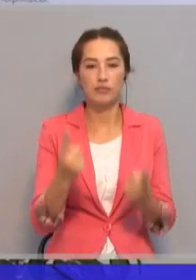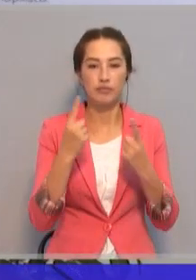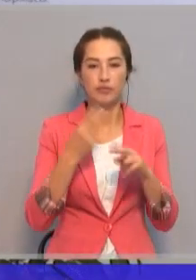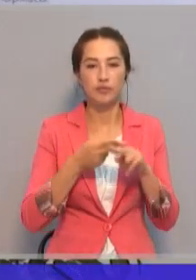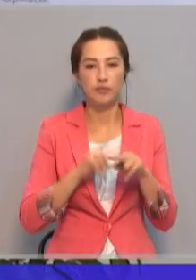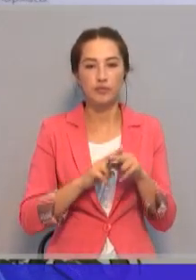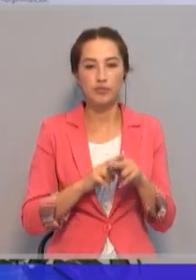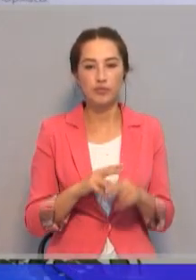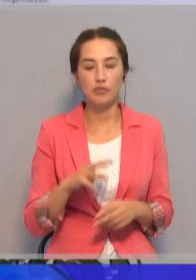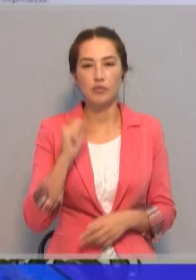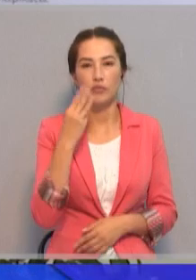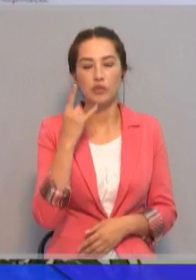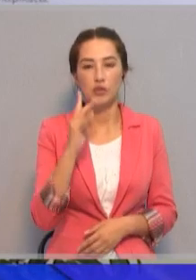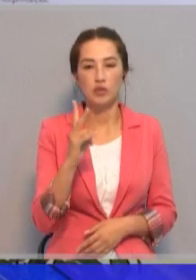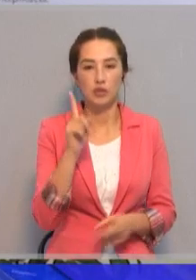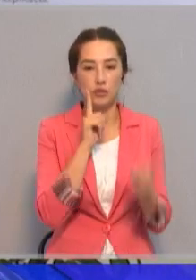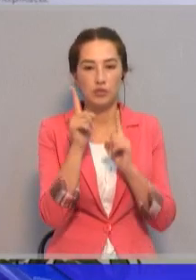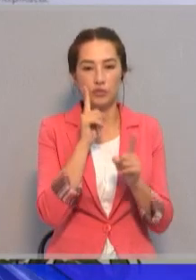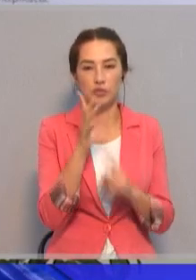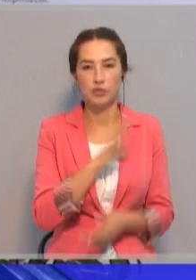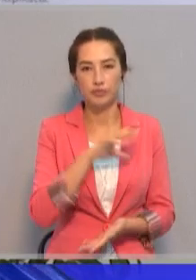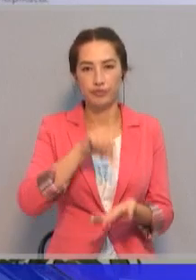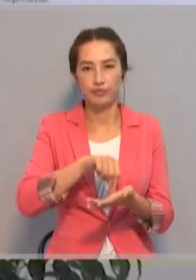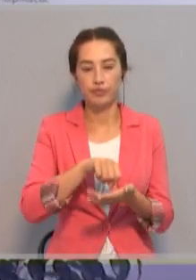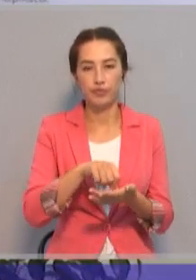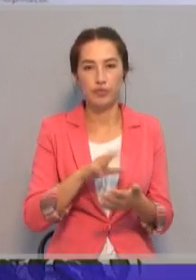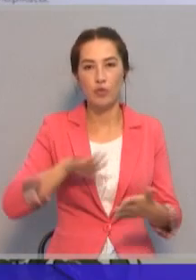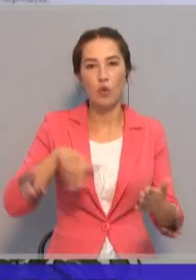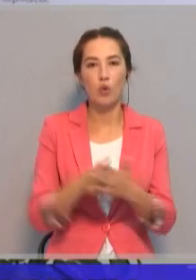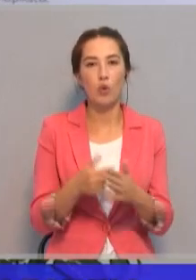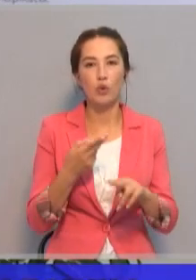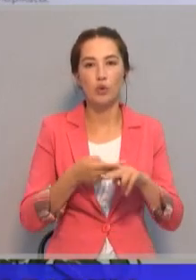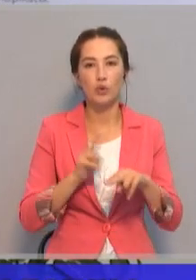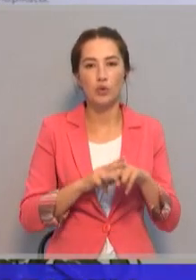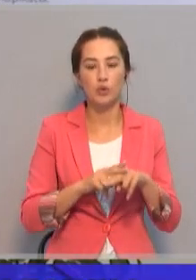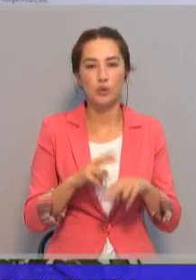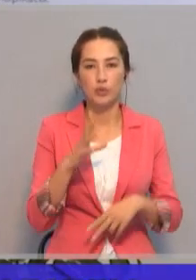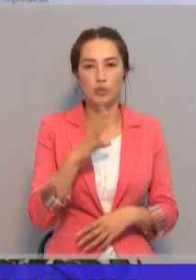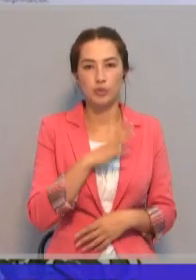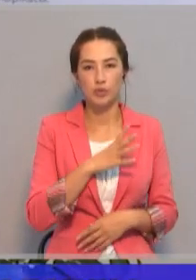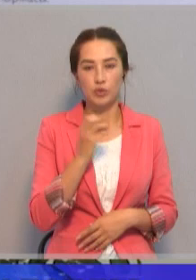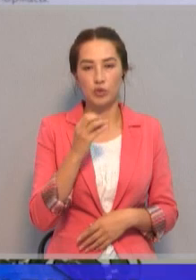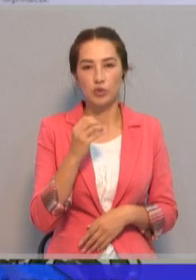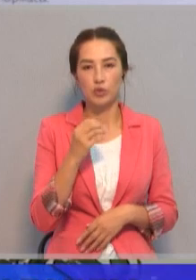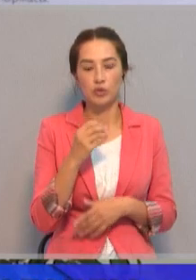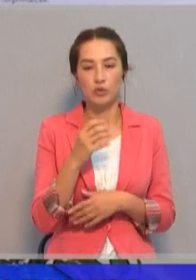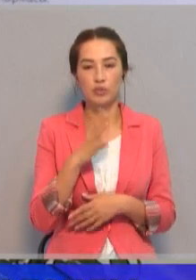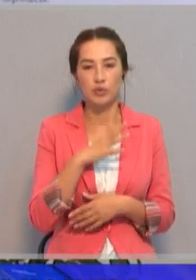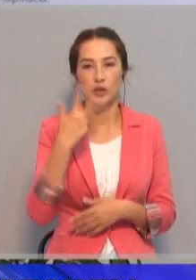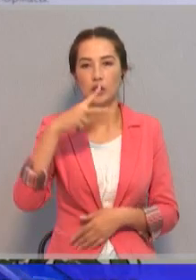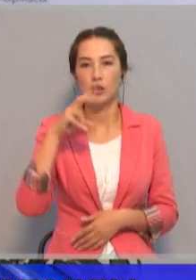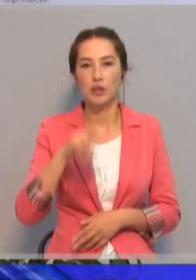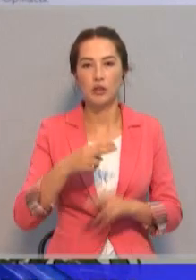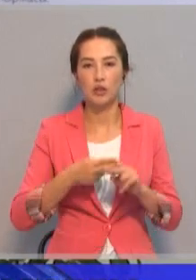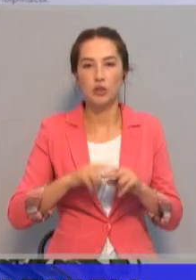орай ашық тәрбие сағаты өткізілді. Жалпы одан берде кеше тағы да өткізіп жатқан өзіміздің 30